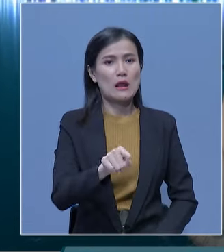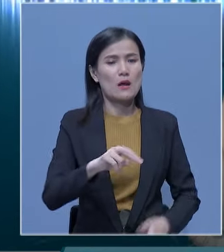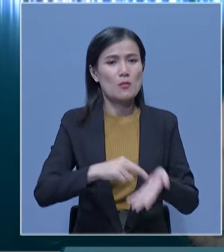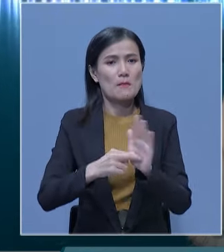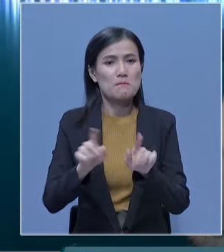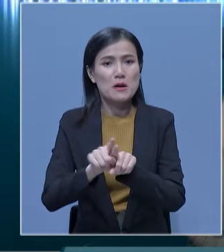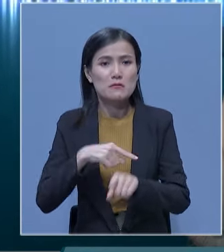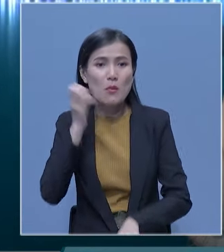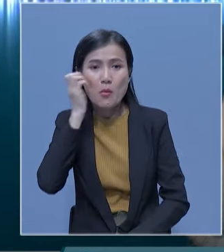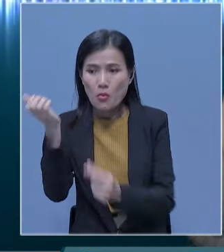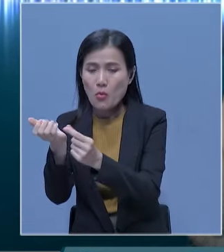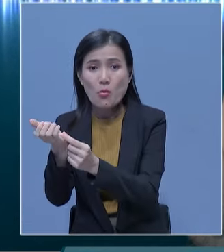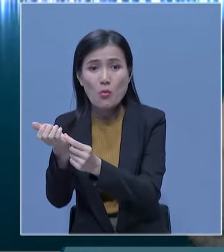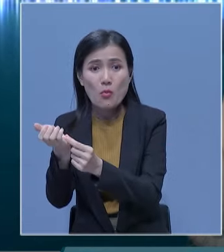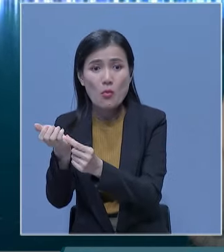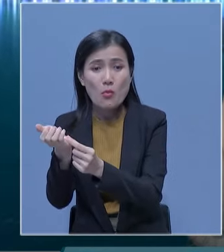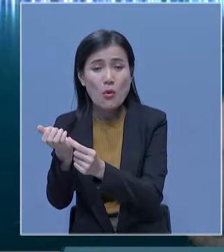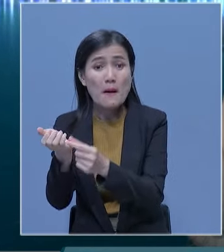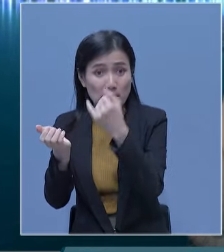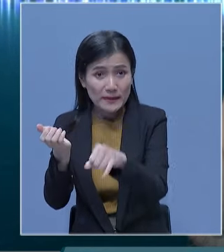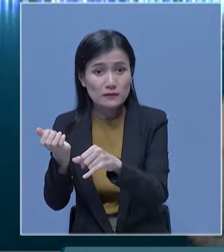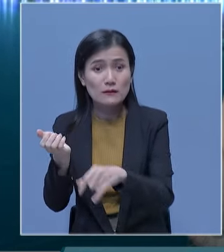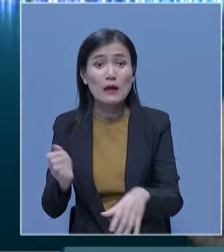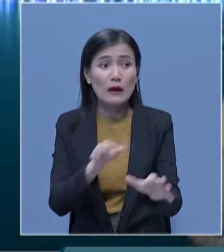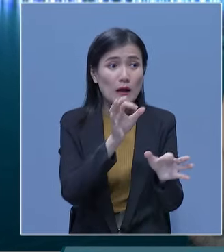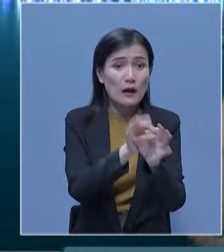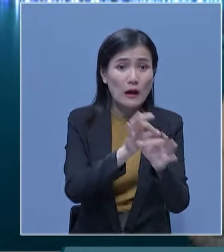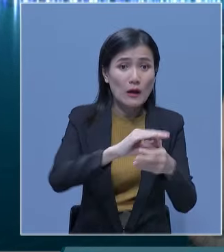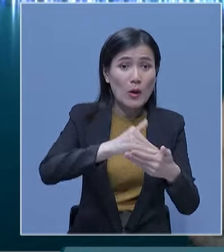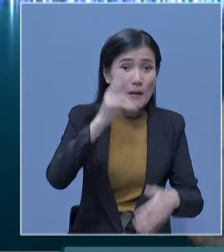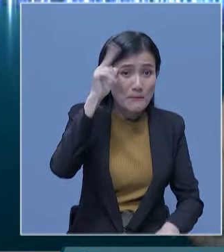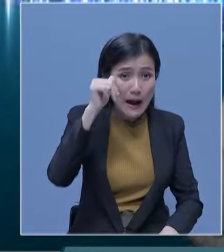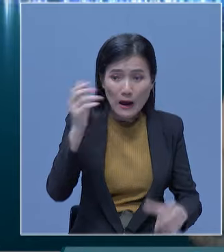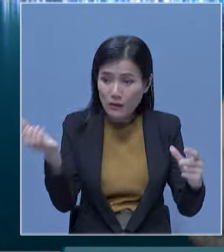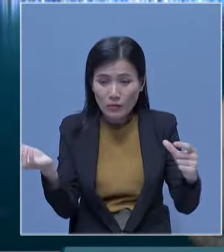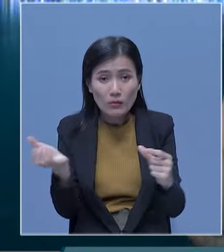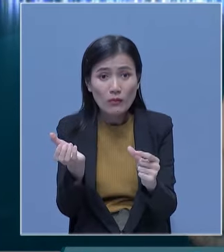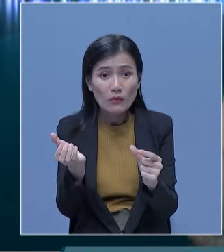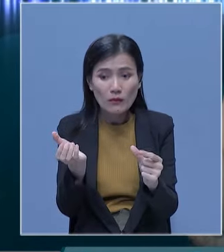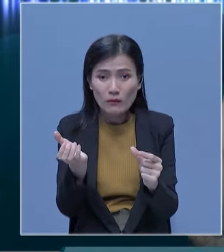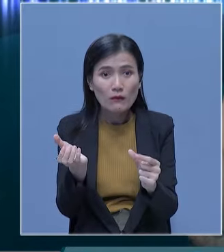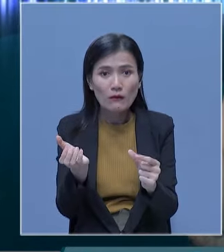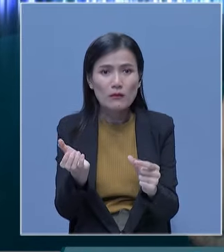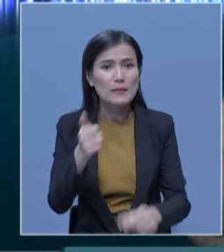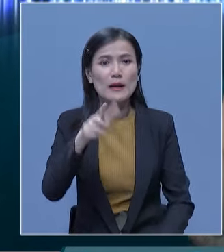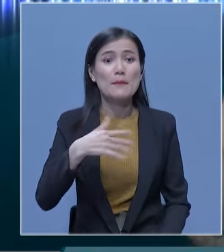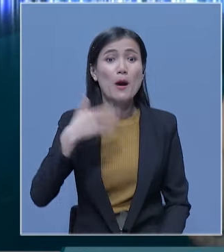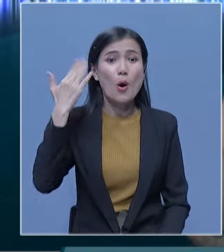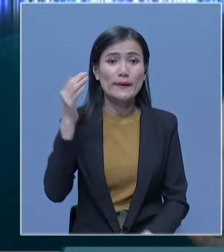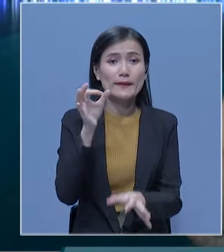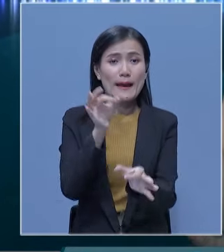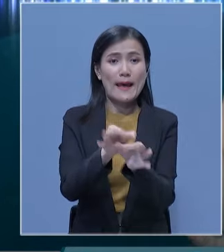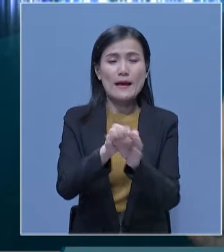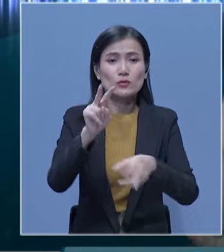มา ค่ะ คือต้องอธิบายอย่างนี้เมื่อก่อนเนี้ยธนาคารเนี่ยไม่เคยตรวจแค่เอาโทรศัพท์ไป